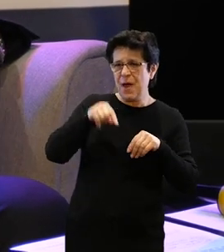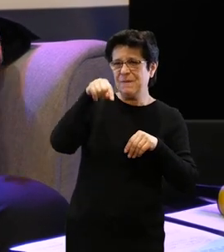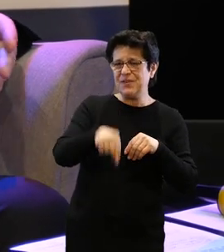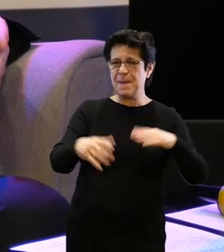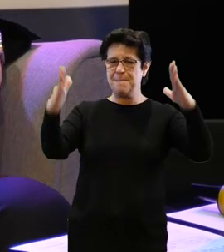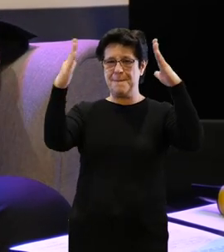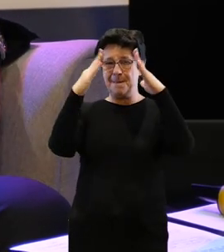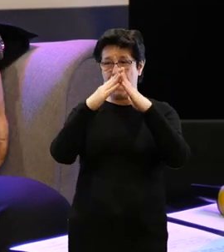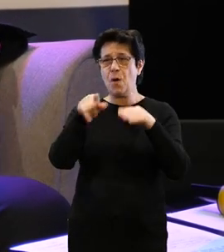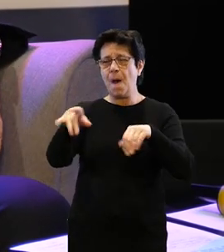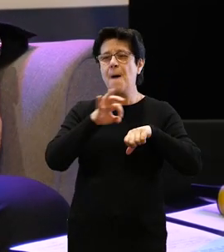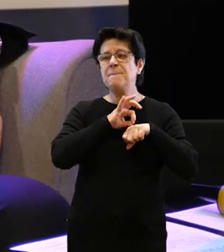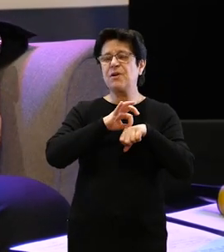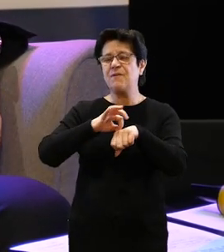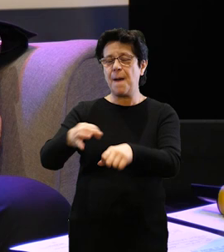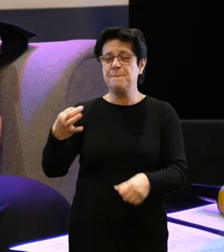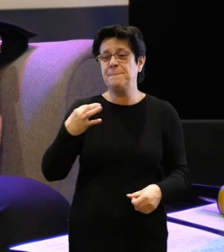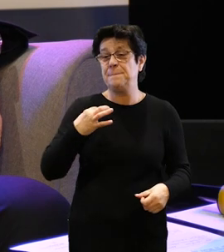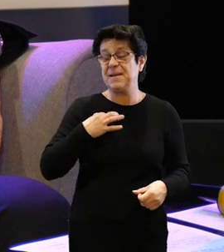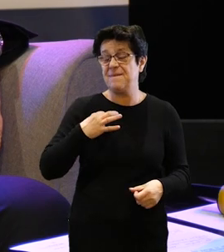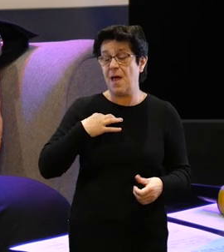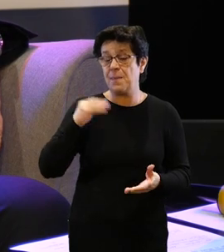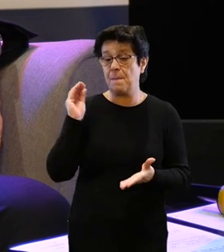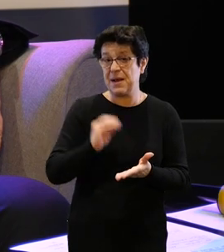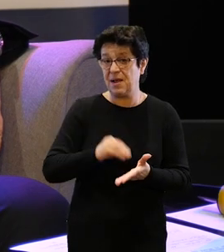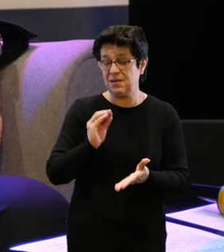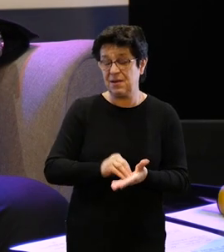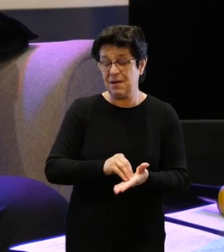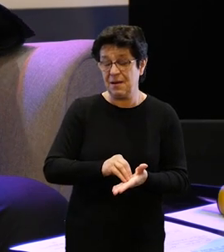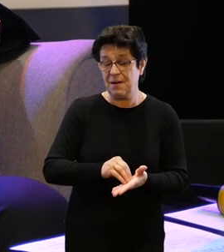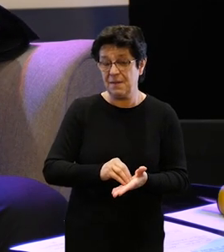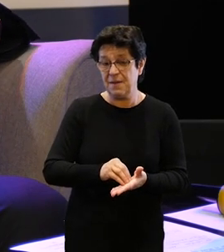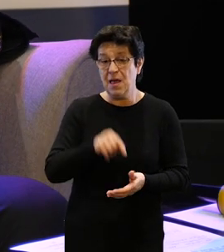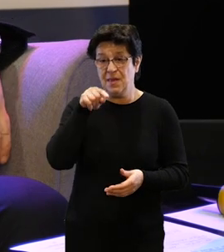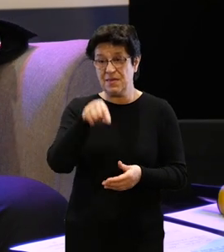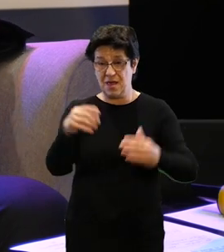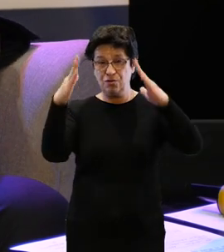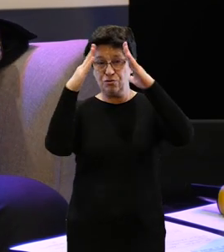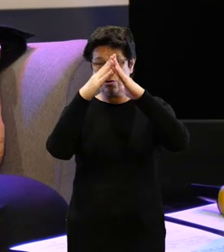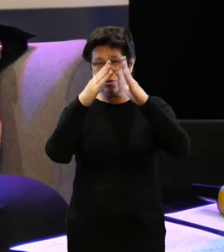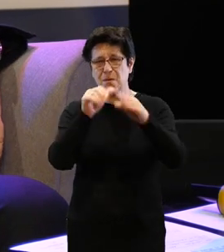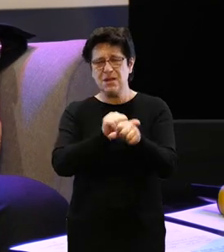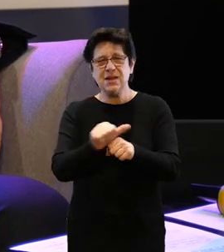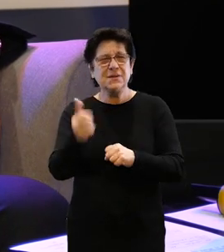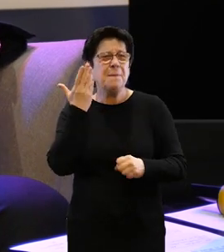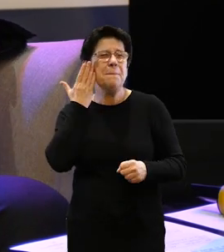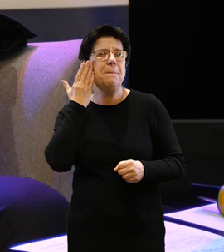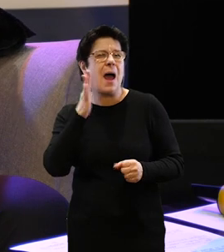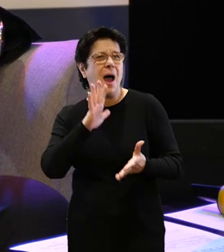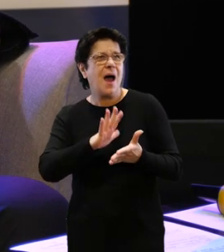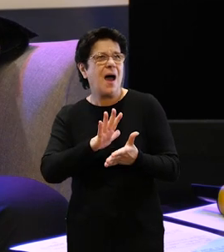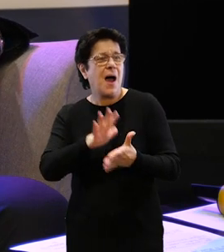budynku ponieważ prowadził prywatną praktykę no i ten dom jest w bardzo charakterystycznym